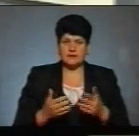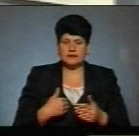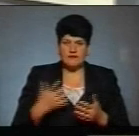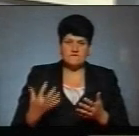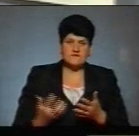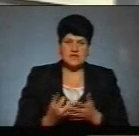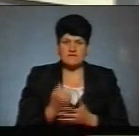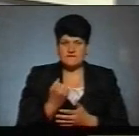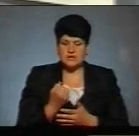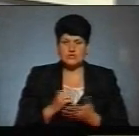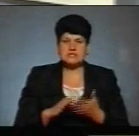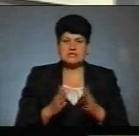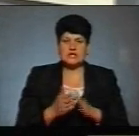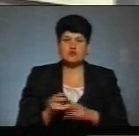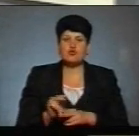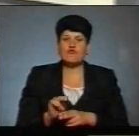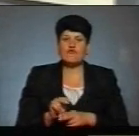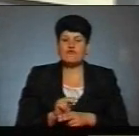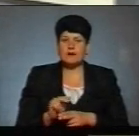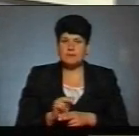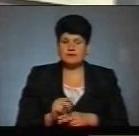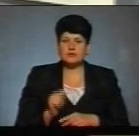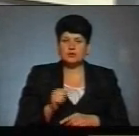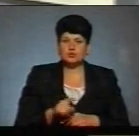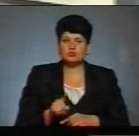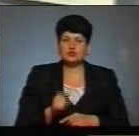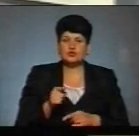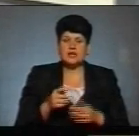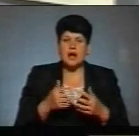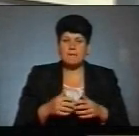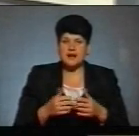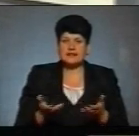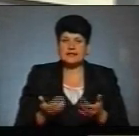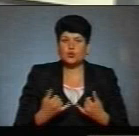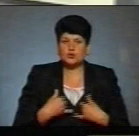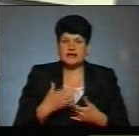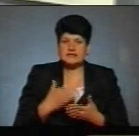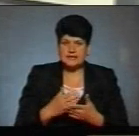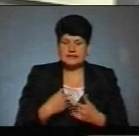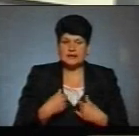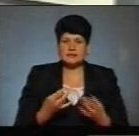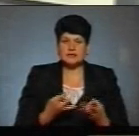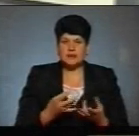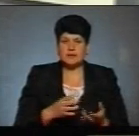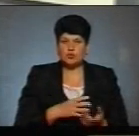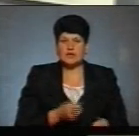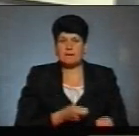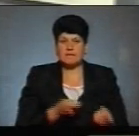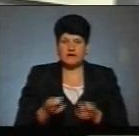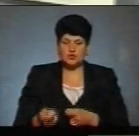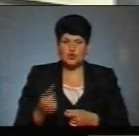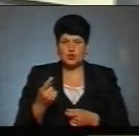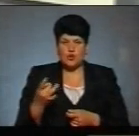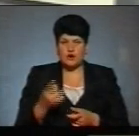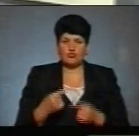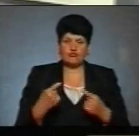вдавалося, скажімо, ситуацію виправити, тому що ті апарати, які в нас є, нам треба було десь їх перевозити з одного району